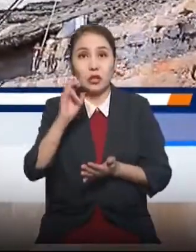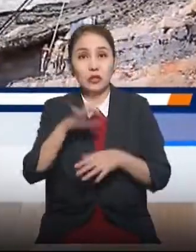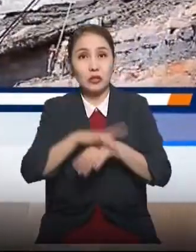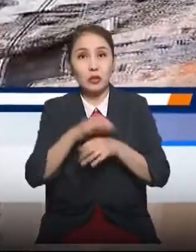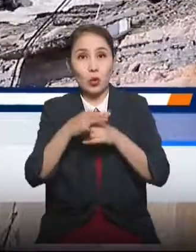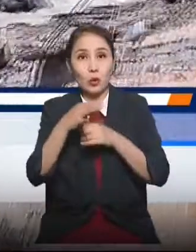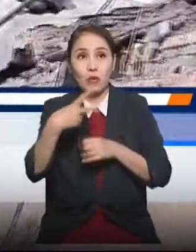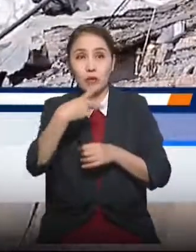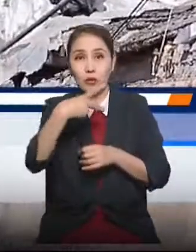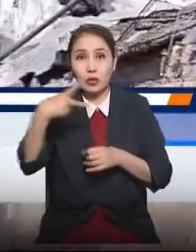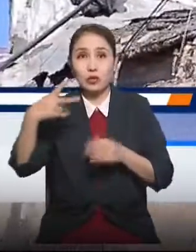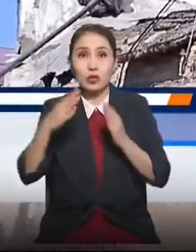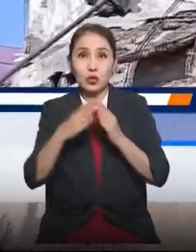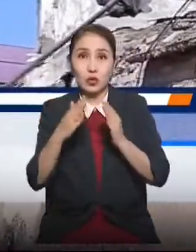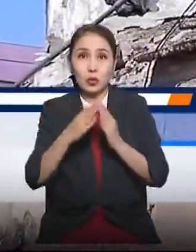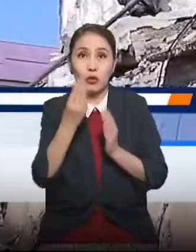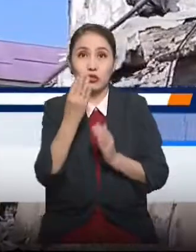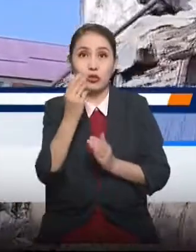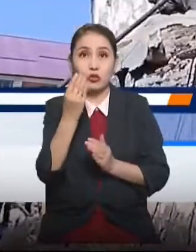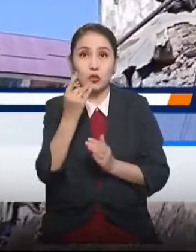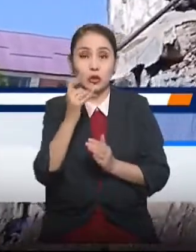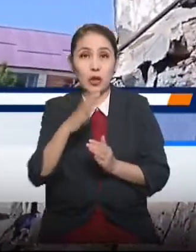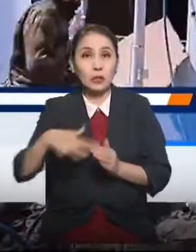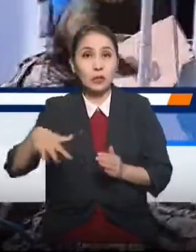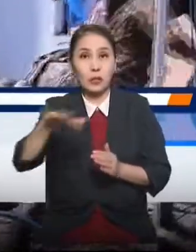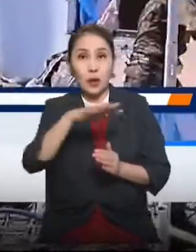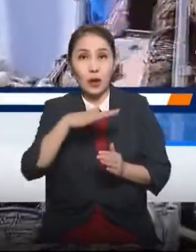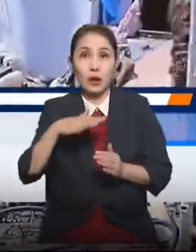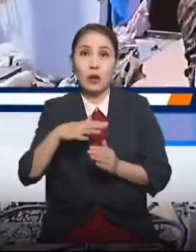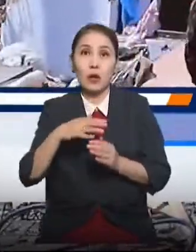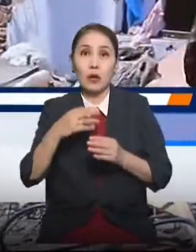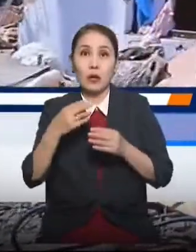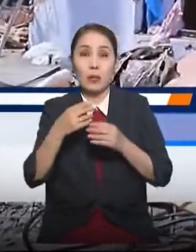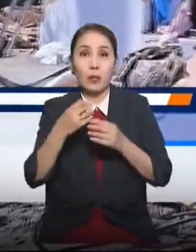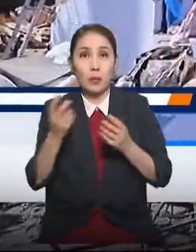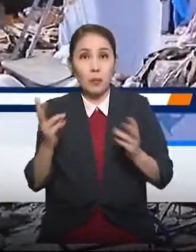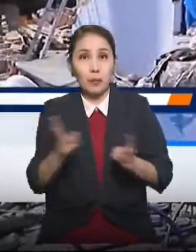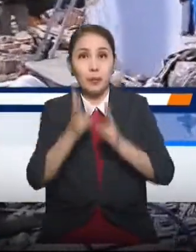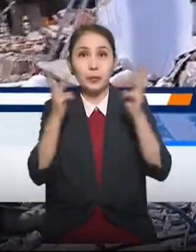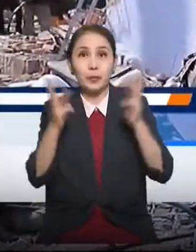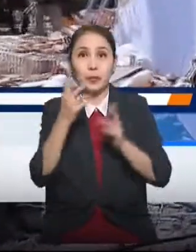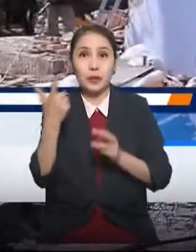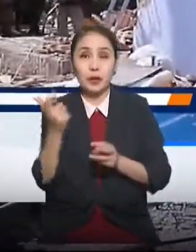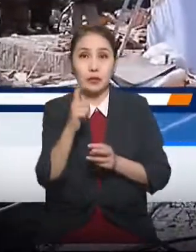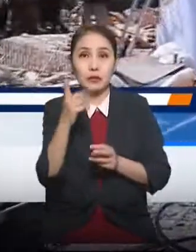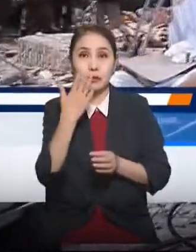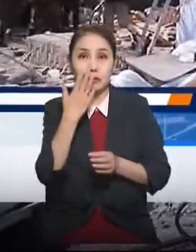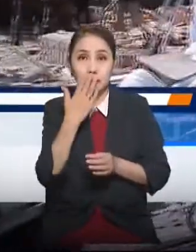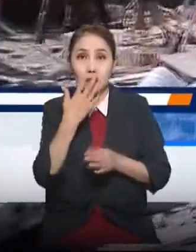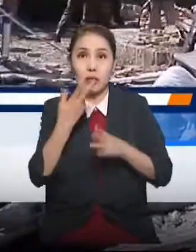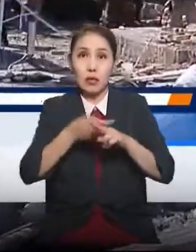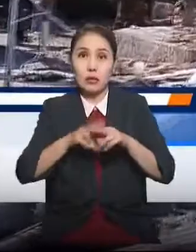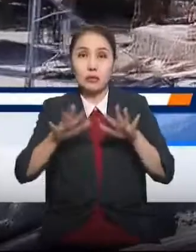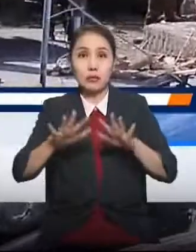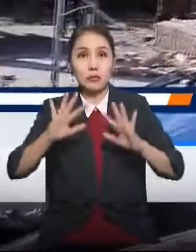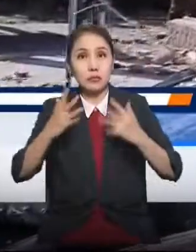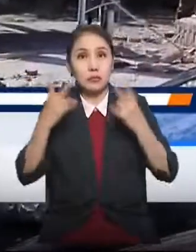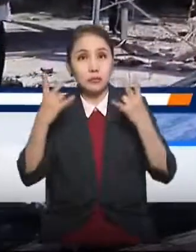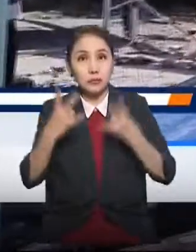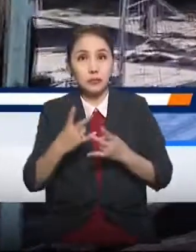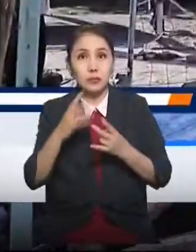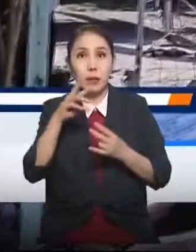в двухэтажном доме по улице Шоншухрат Махали-Обот-Турмуш произошла вспышка газовоздушной смеси. На месте происшествия совместно с